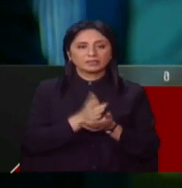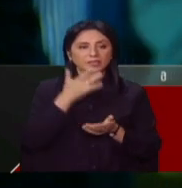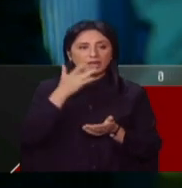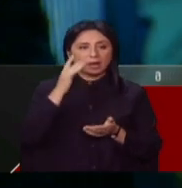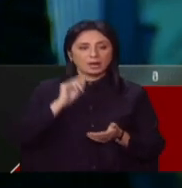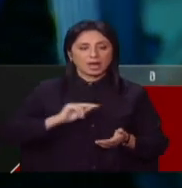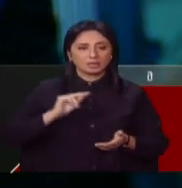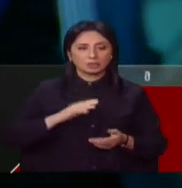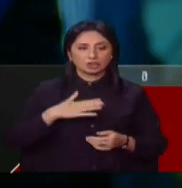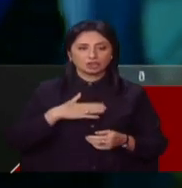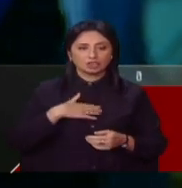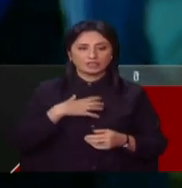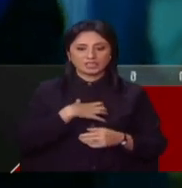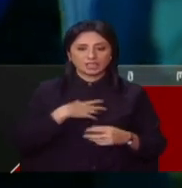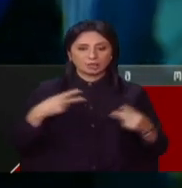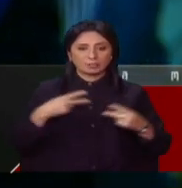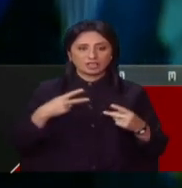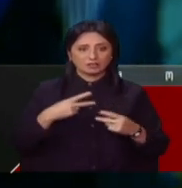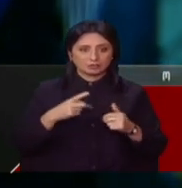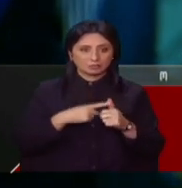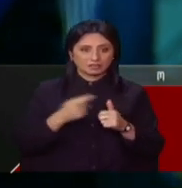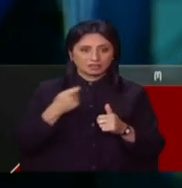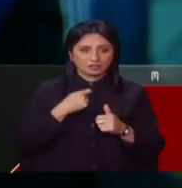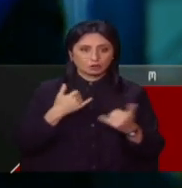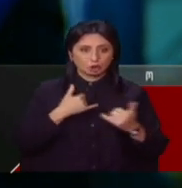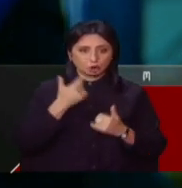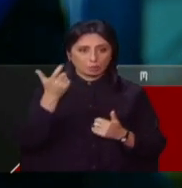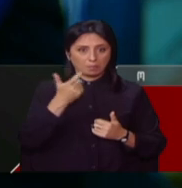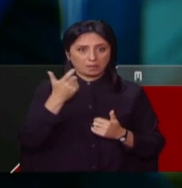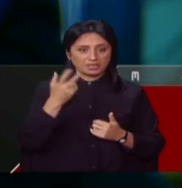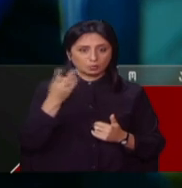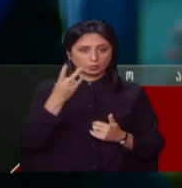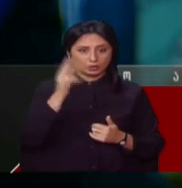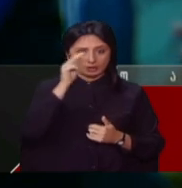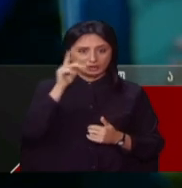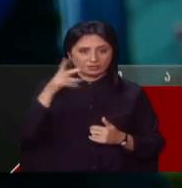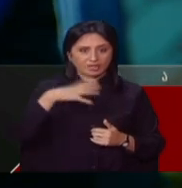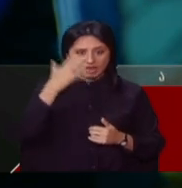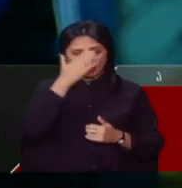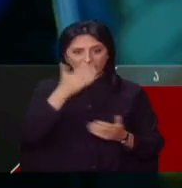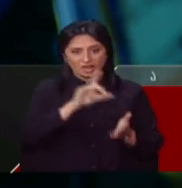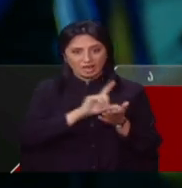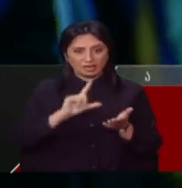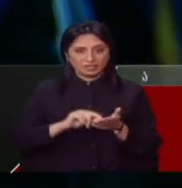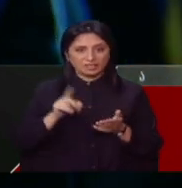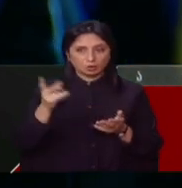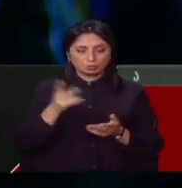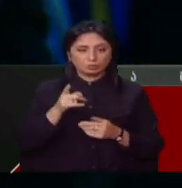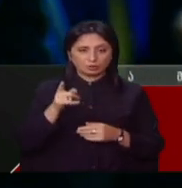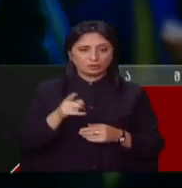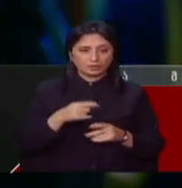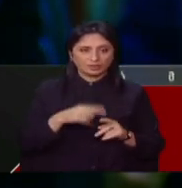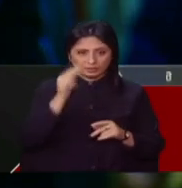ამერიკის ადმინისტრაცია ჩვენ სტრატეგიულ პარტნიორს გვიწოდეს და სტუმარ მასტიმბლობა მაინც ესწავლათ ქართველი ხალხისგან, მინიმუმ ეს შეეღოთ,